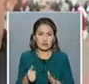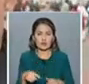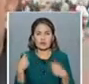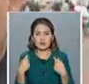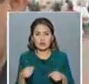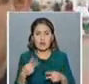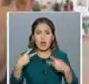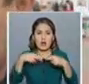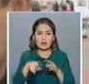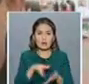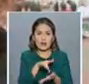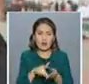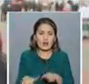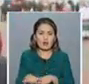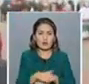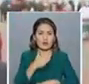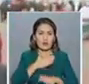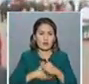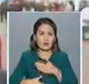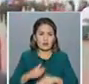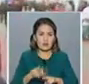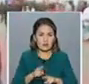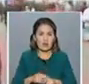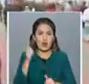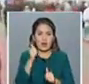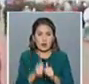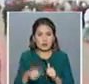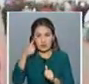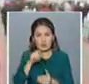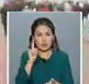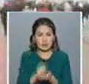Сондықтан айтайын дегенім, жылда осындай мейрам болып, жақсы ел халқы қуанып сүйтіп тұрса деп айтамын.